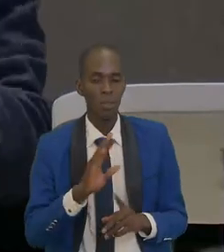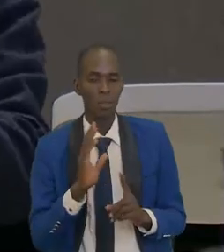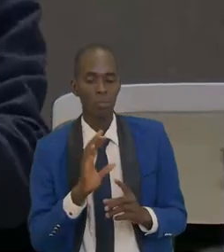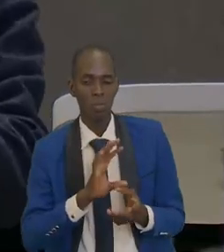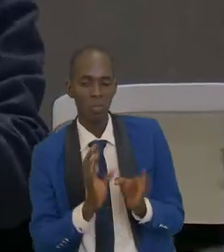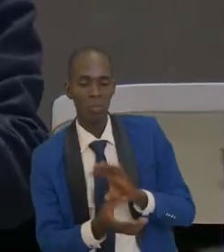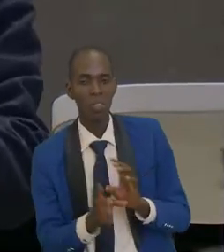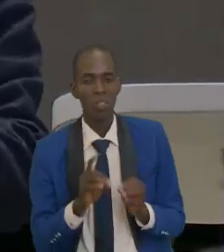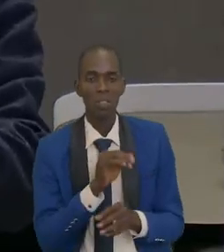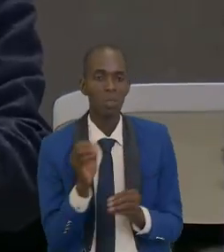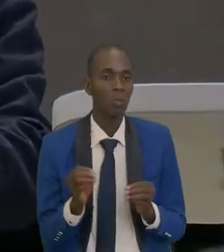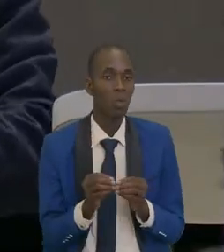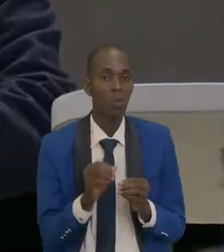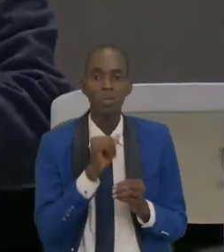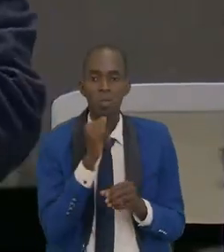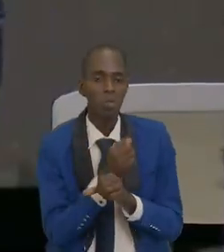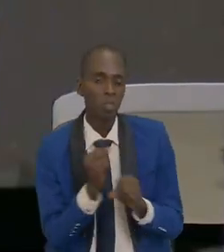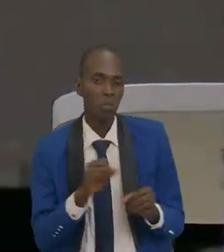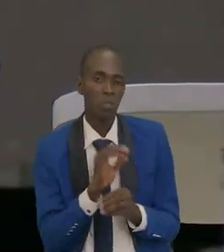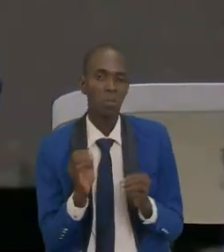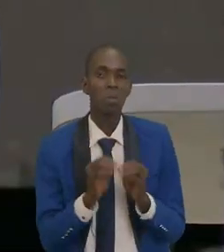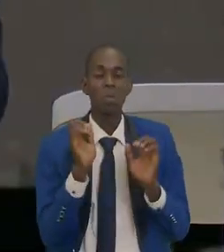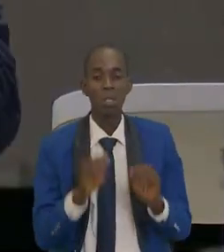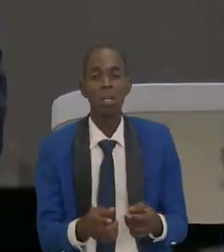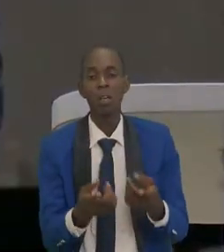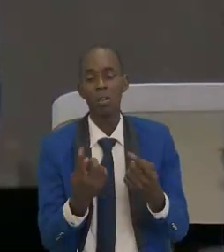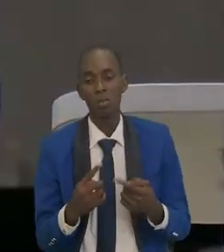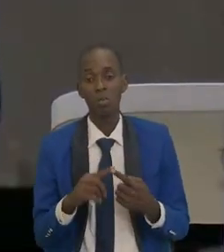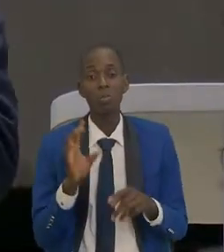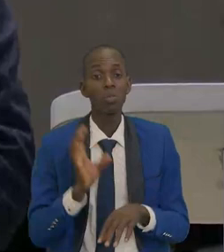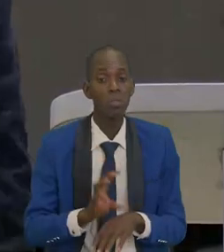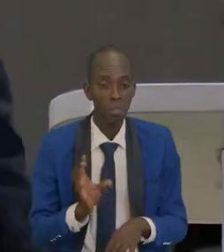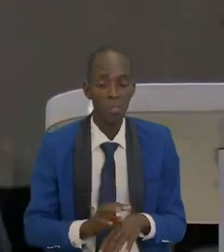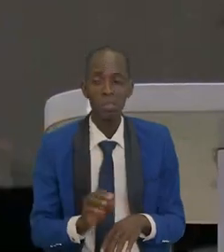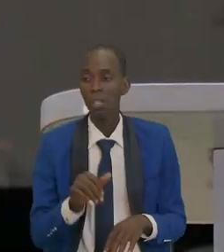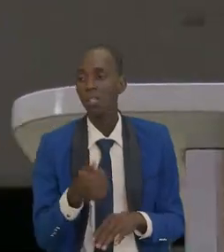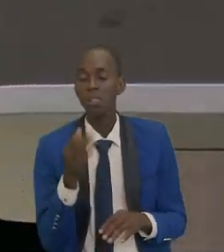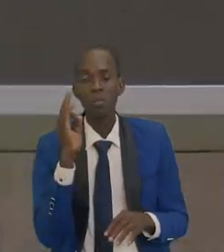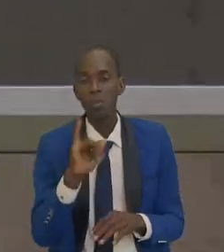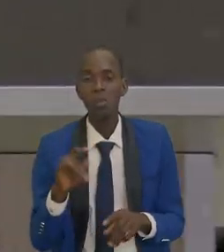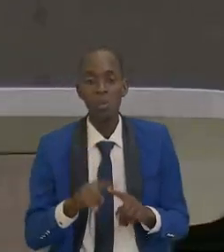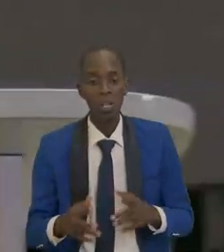Ils peuvent venir à toutes vos réunions. Leur vie ne change plus.